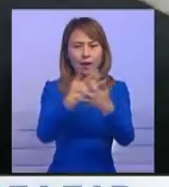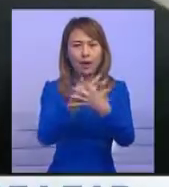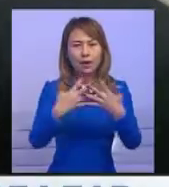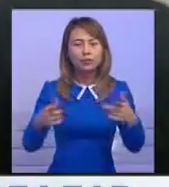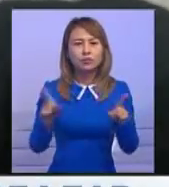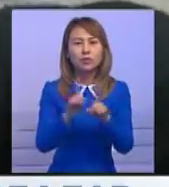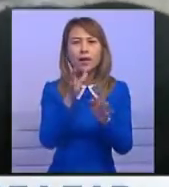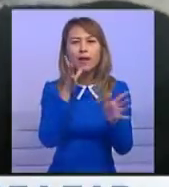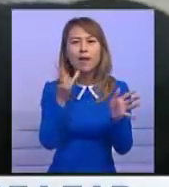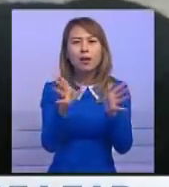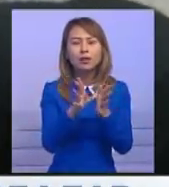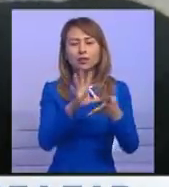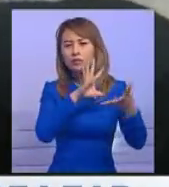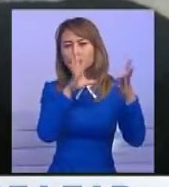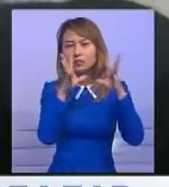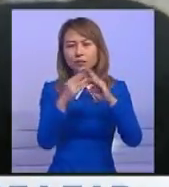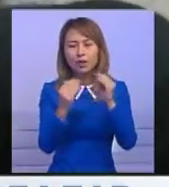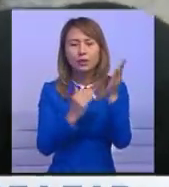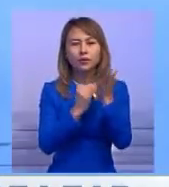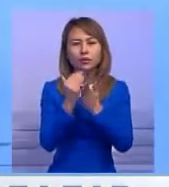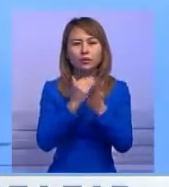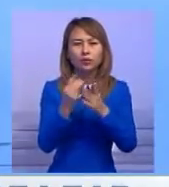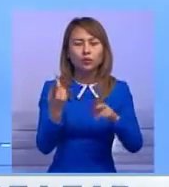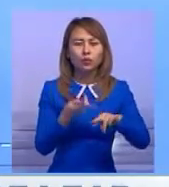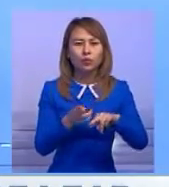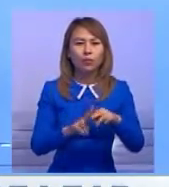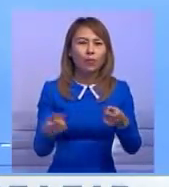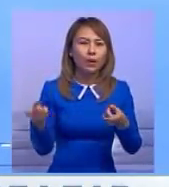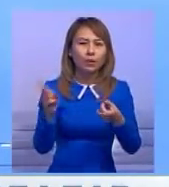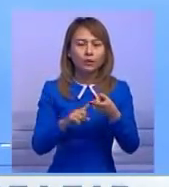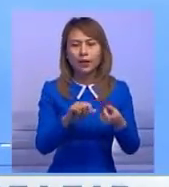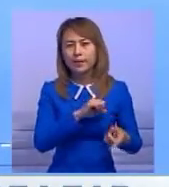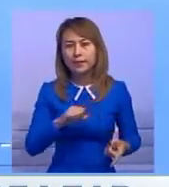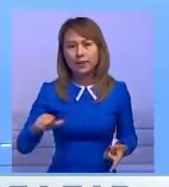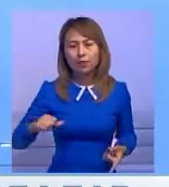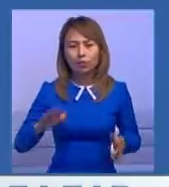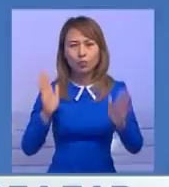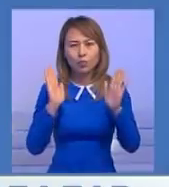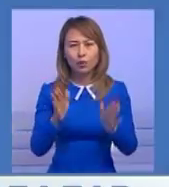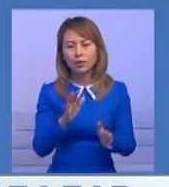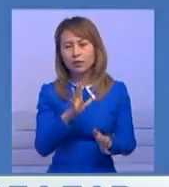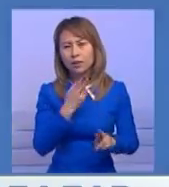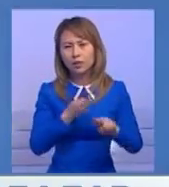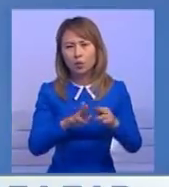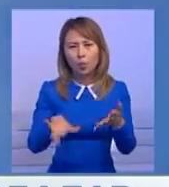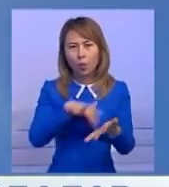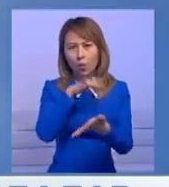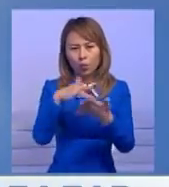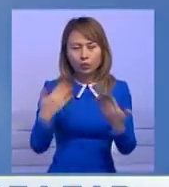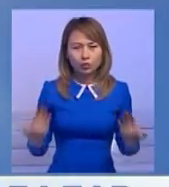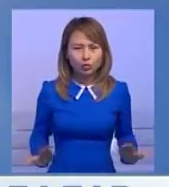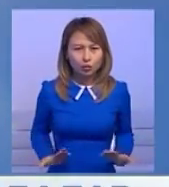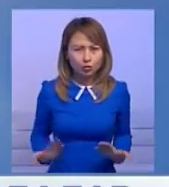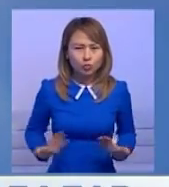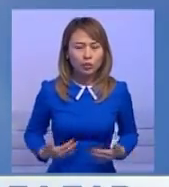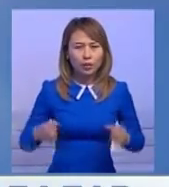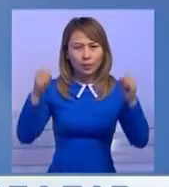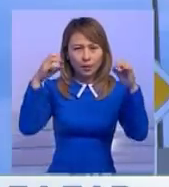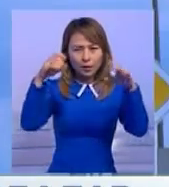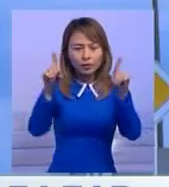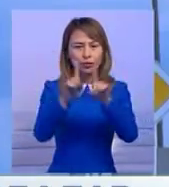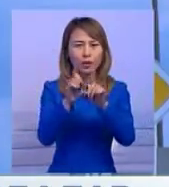артықшылығы электр қуатын мейлінше азалады. Сосын күн жарығына қарай автомат түрде реттеліп отырады. Бұл алдымен қала тұрғындарына тиімді, жарық көше қауіпсіздік